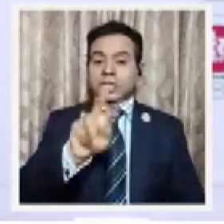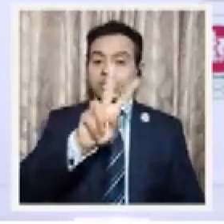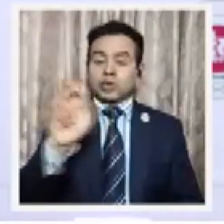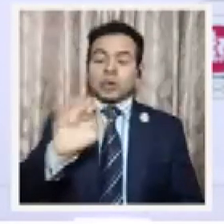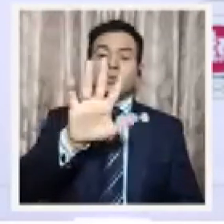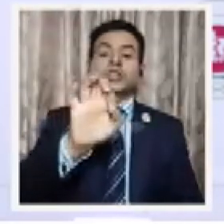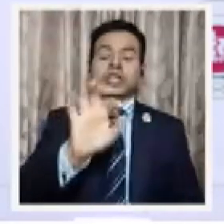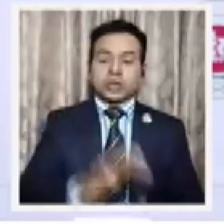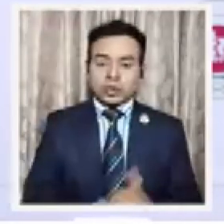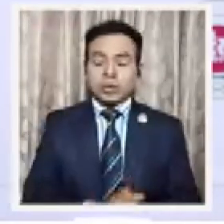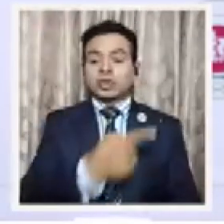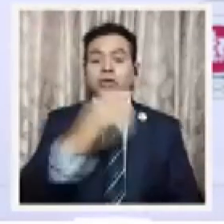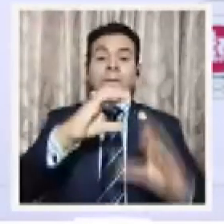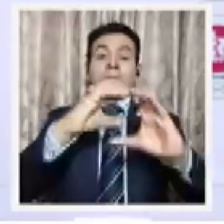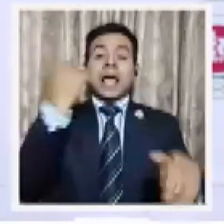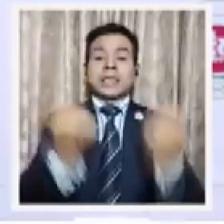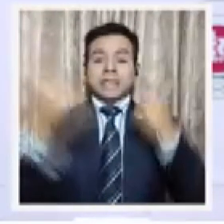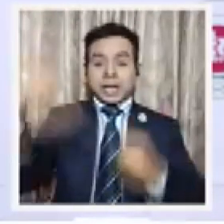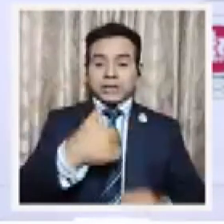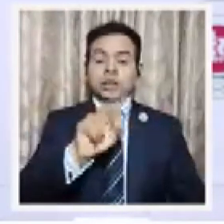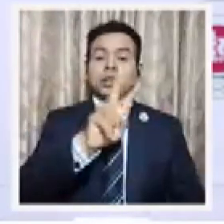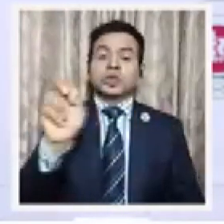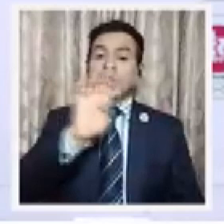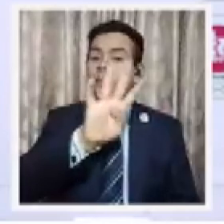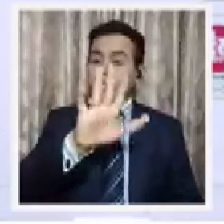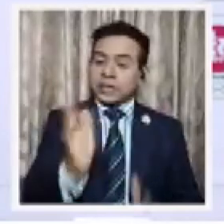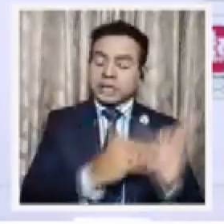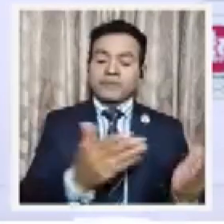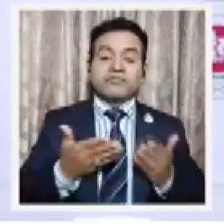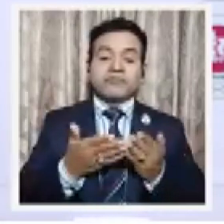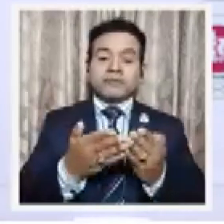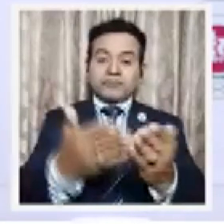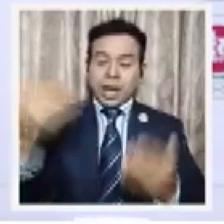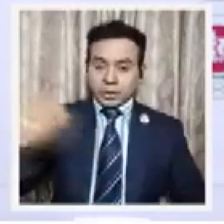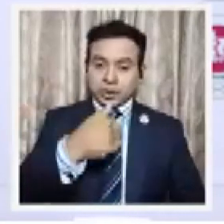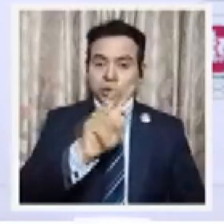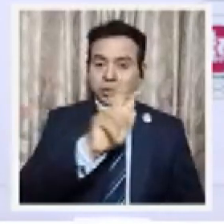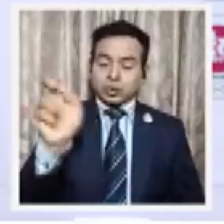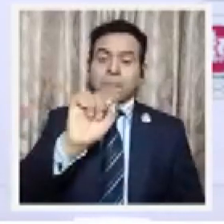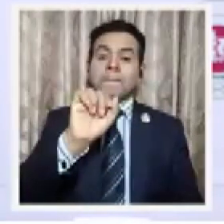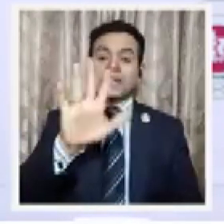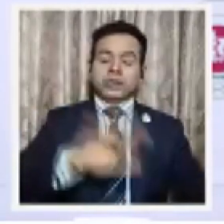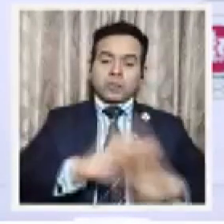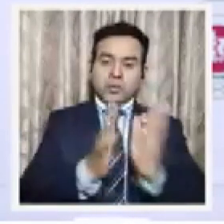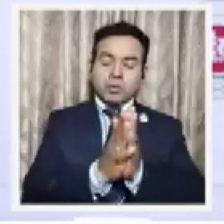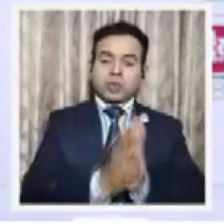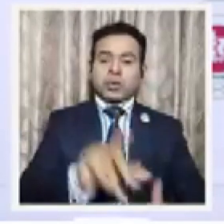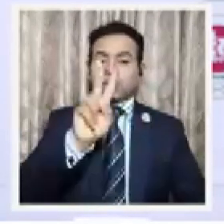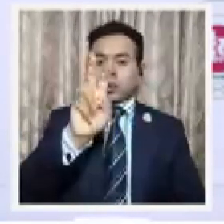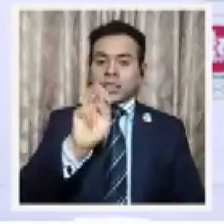স্ক্রিনিং তথ্য, 3টি আন্তর্জাতিক বিমানবন্দরে 24 ঘন্টায় স্ক্রিনিং করা হয়েছে 2,250 জনকে, সকল স্থল